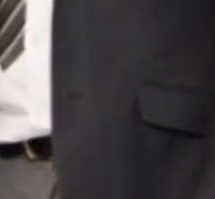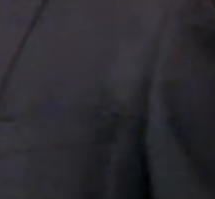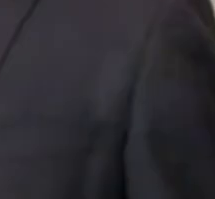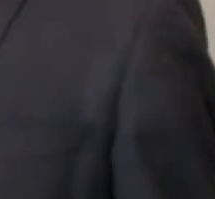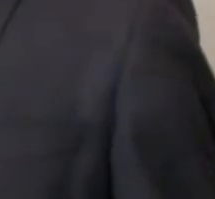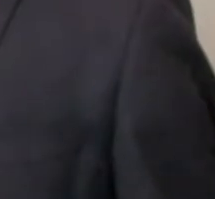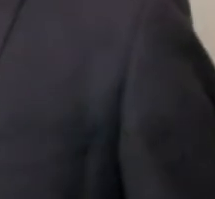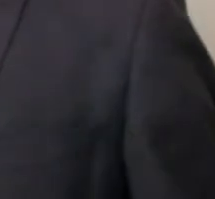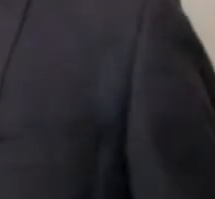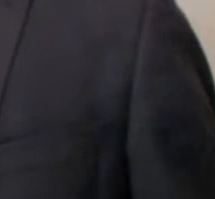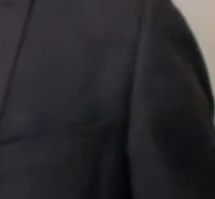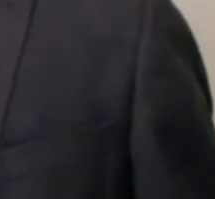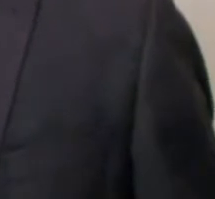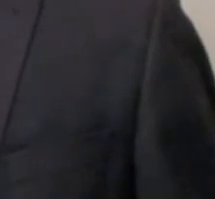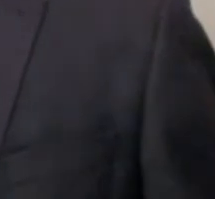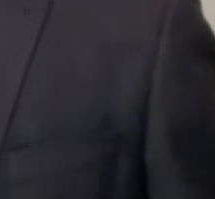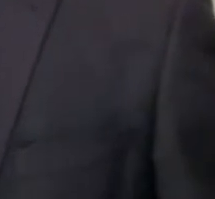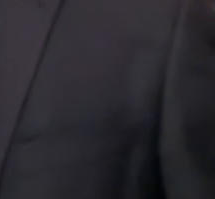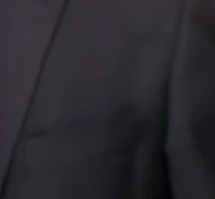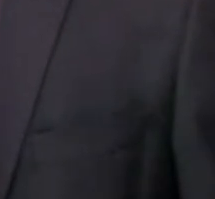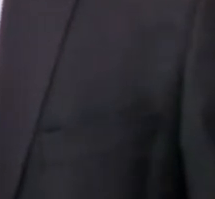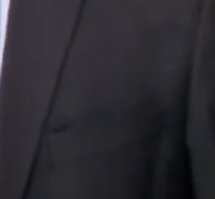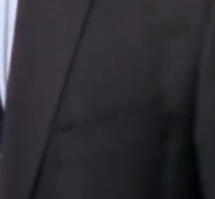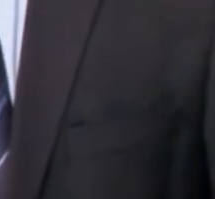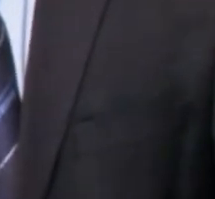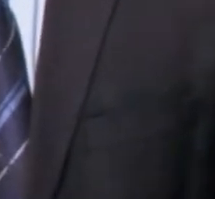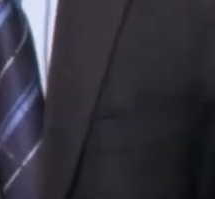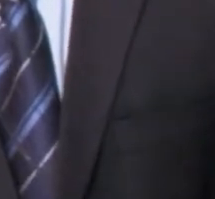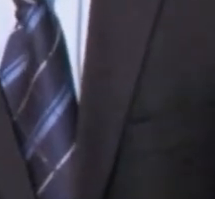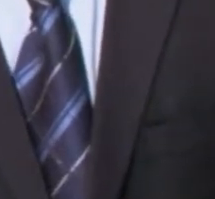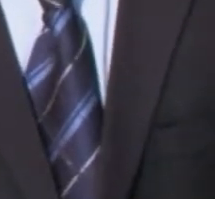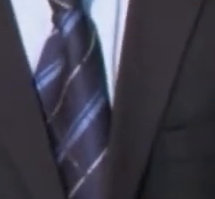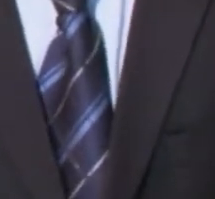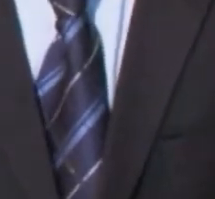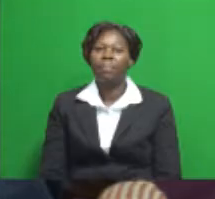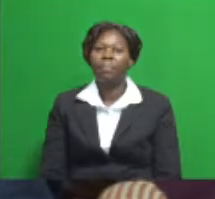alleluia, unde ari pamsiwo.